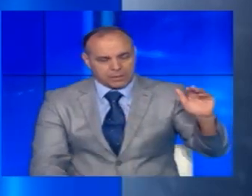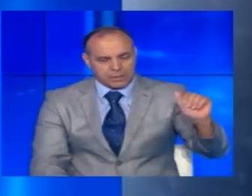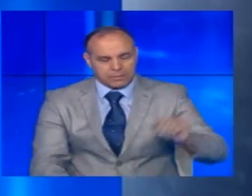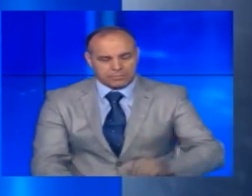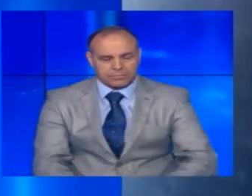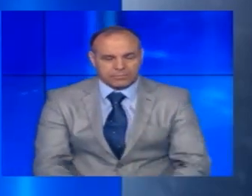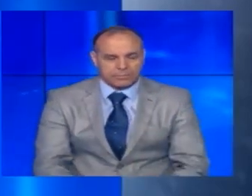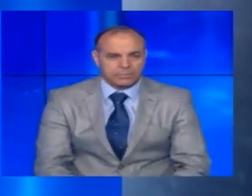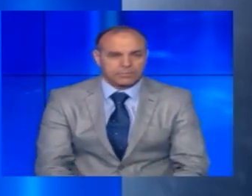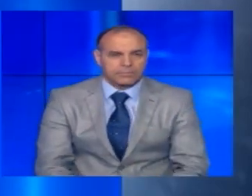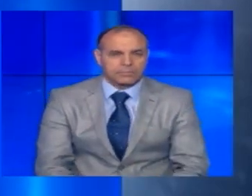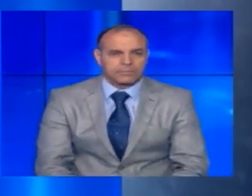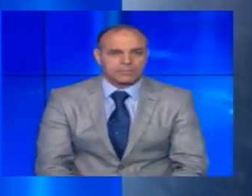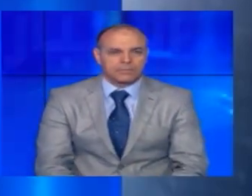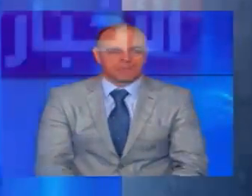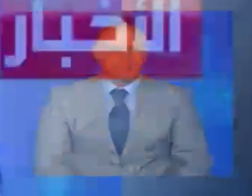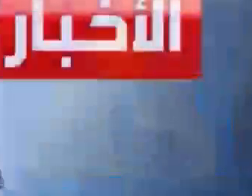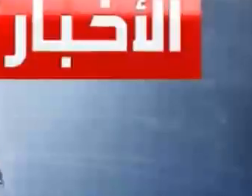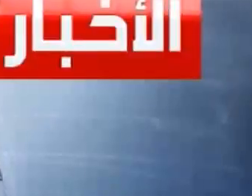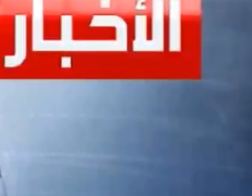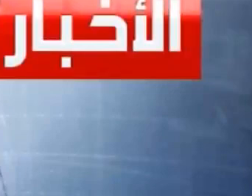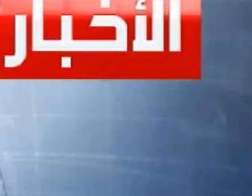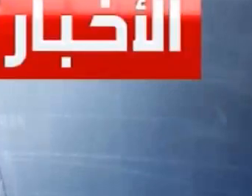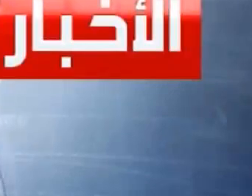الكرام الى اللقاء